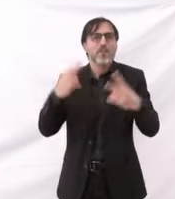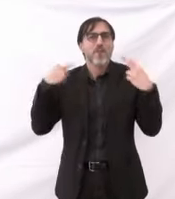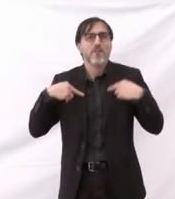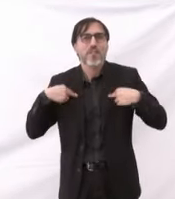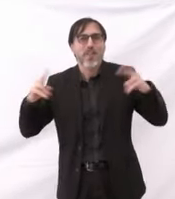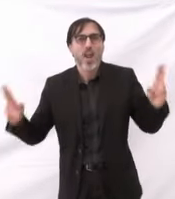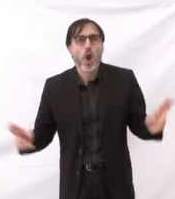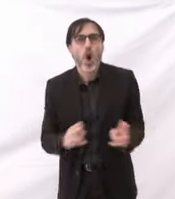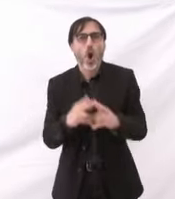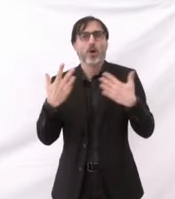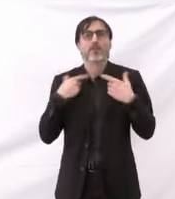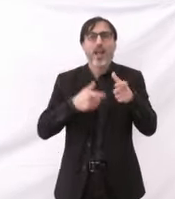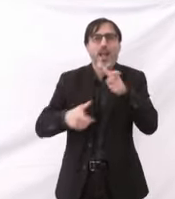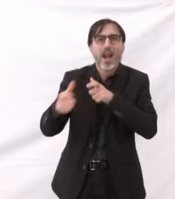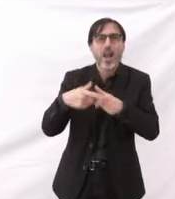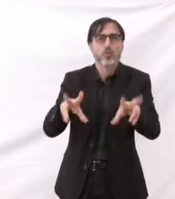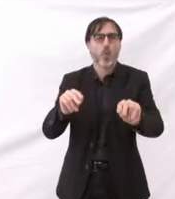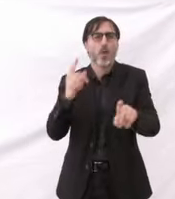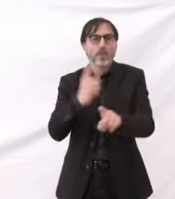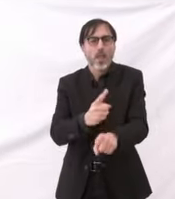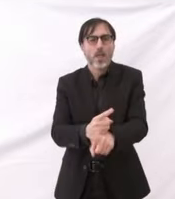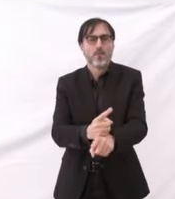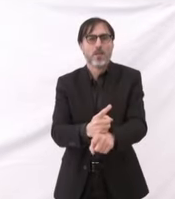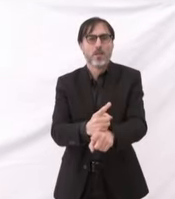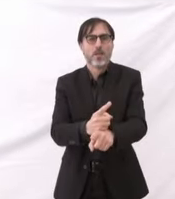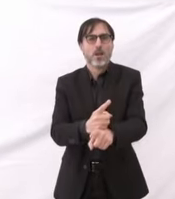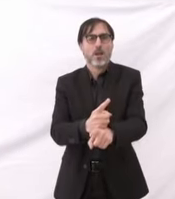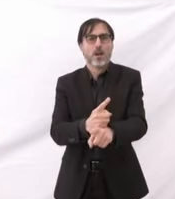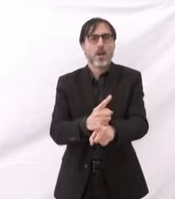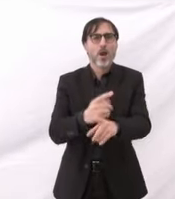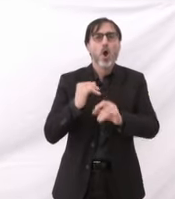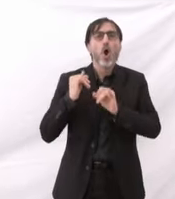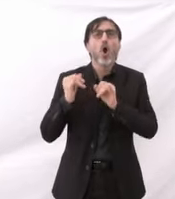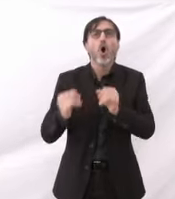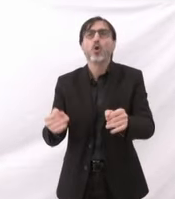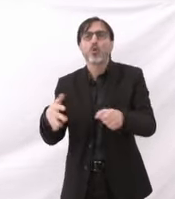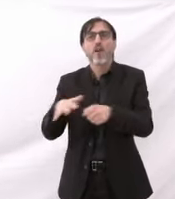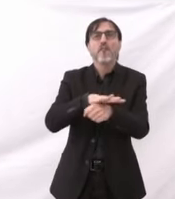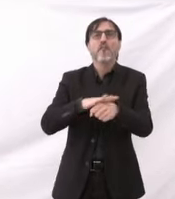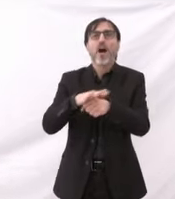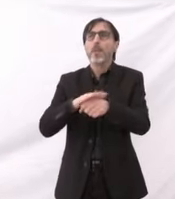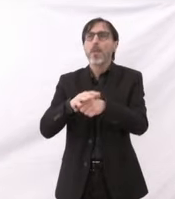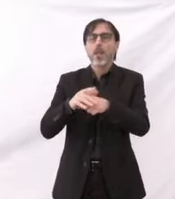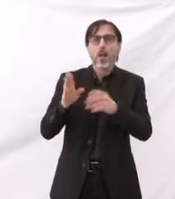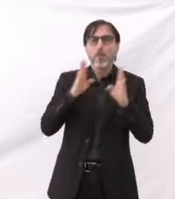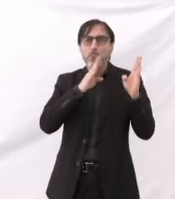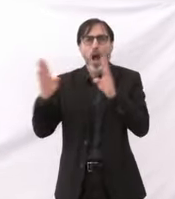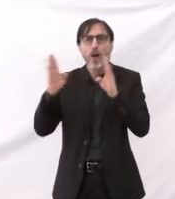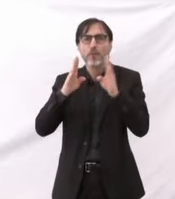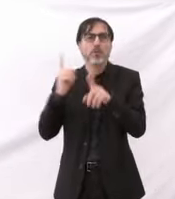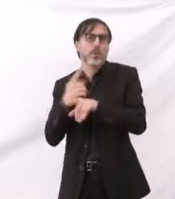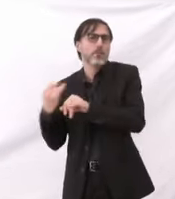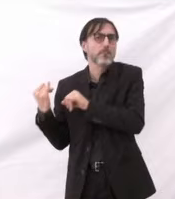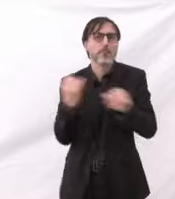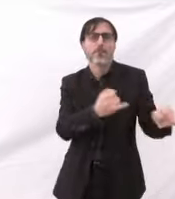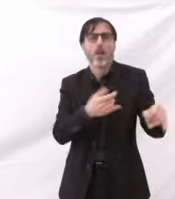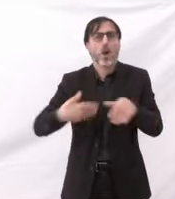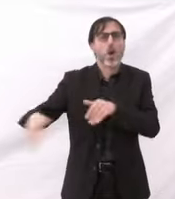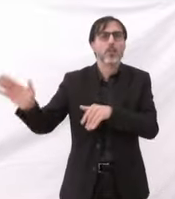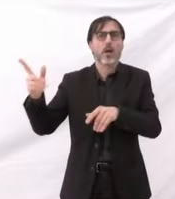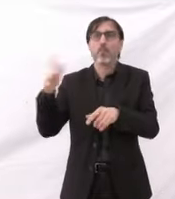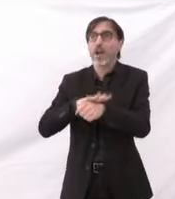degli incontri, delle relazioni nuove, uscire da quel familismo mafioso per quanti arrivano da quelle